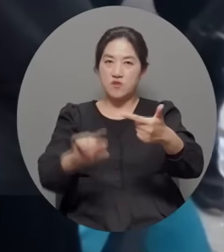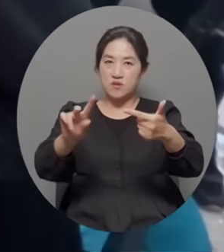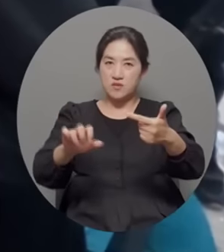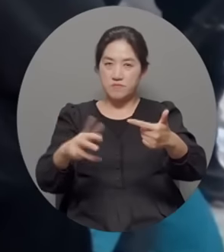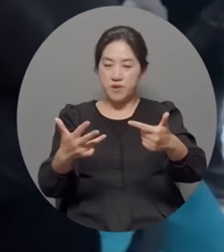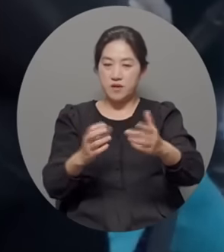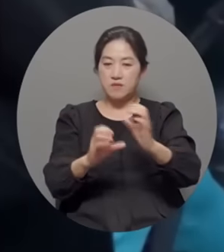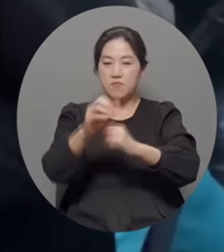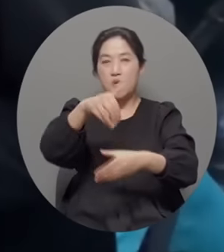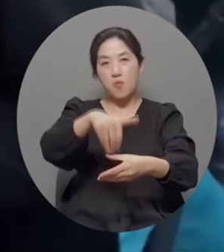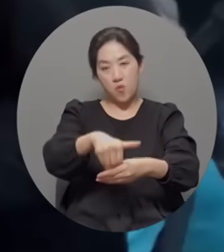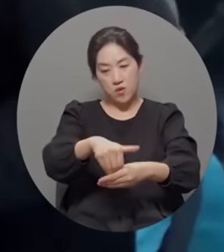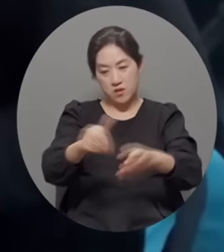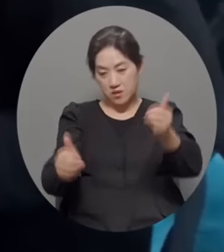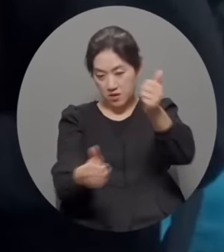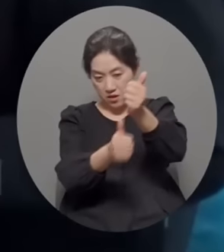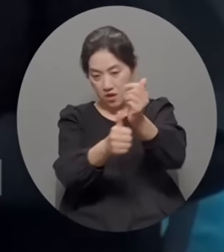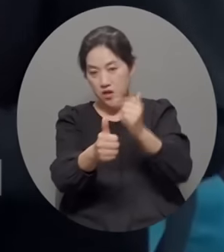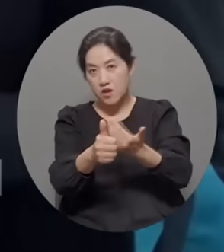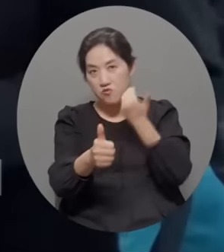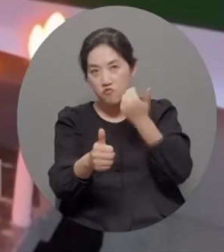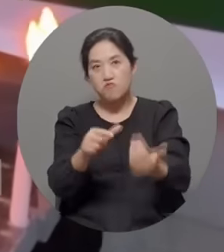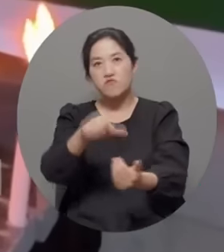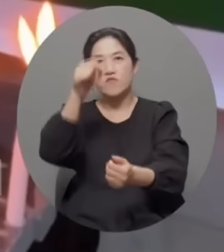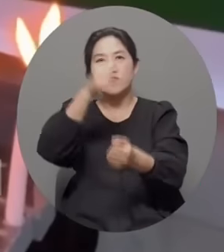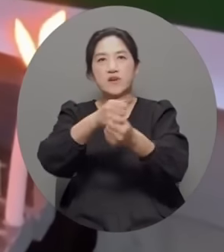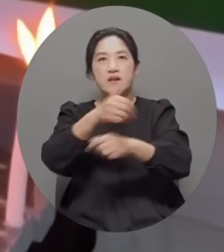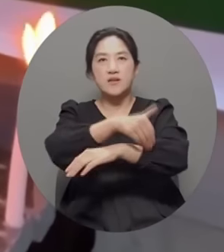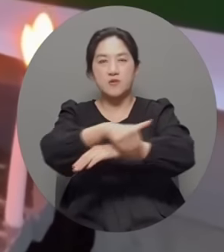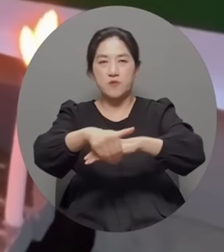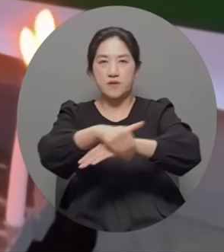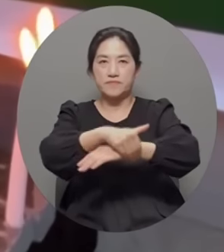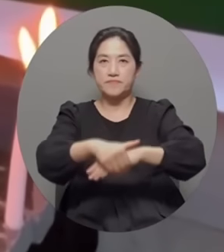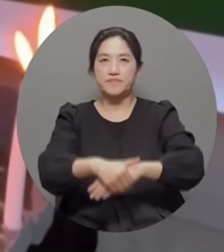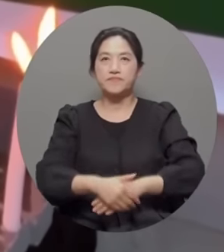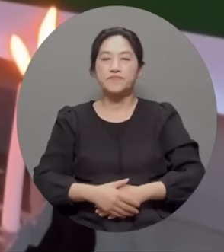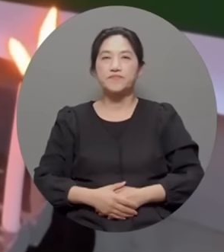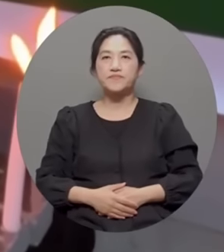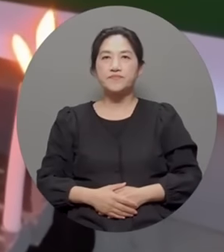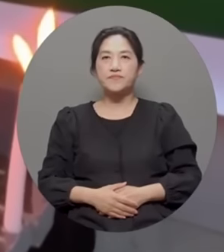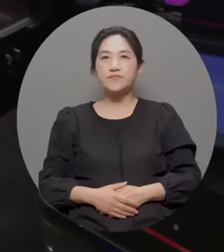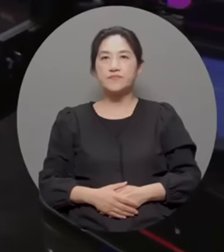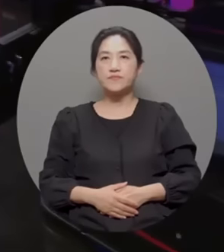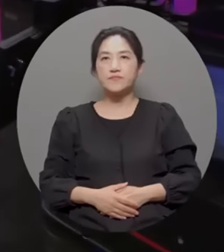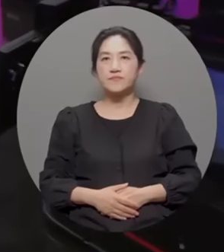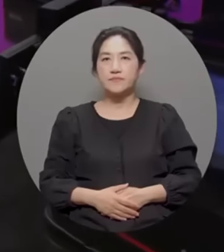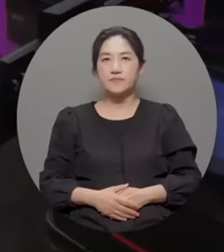보궐선거로 그의 후임자를 선출할 계획입니다. MBC 뉴스 전봉기입니다.